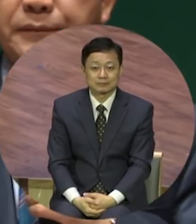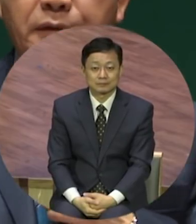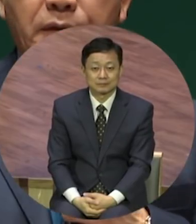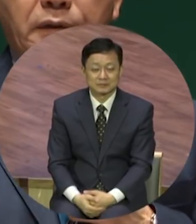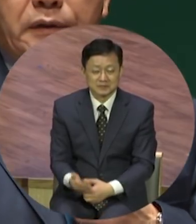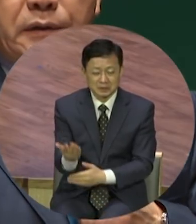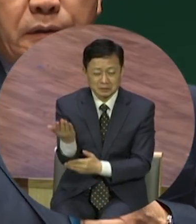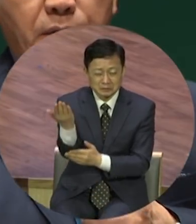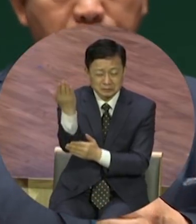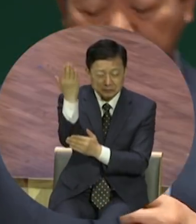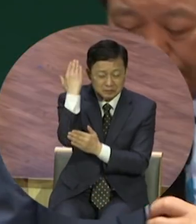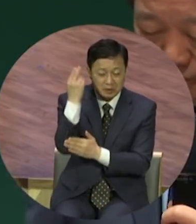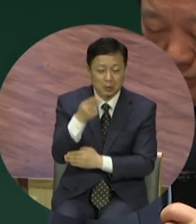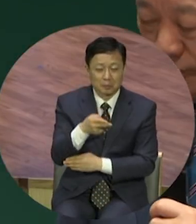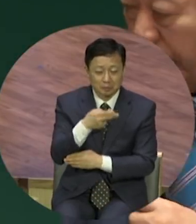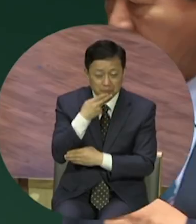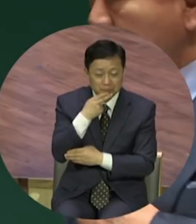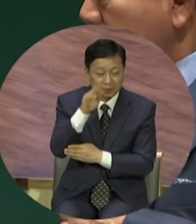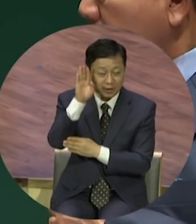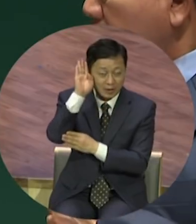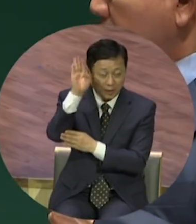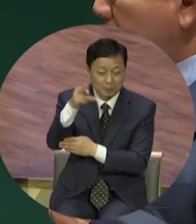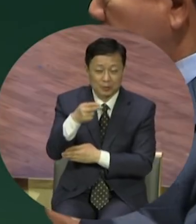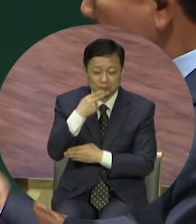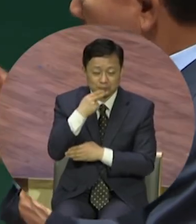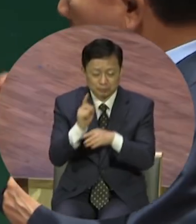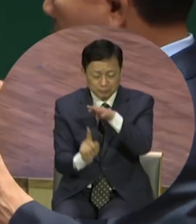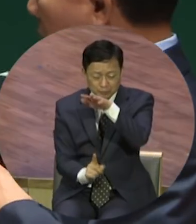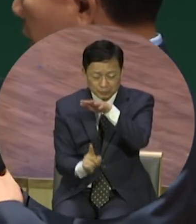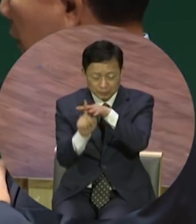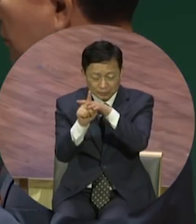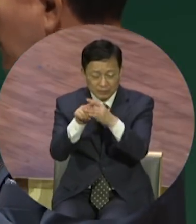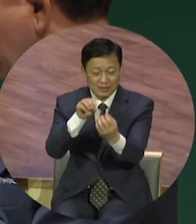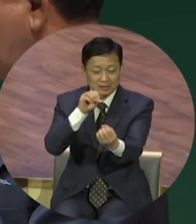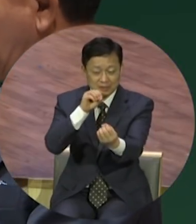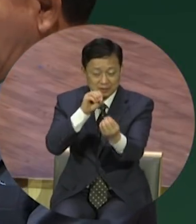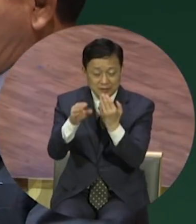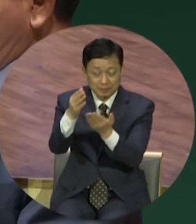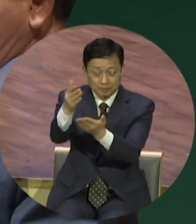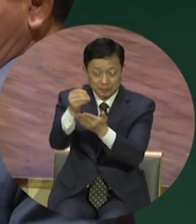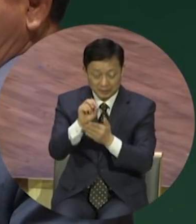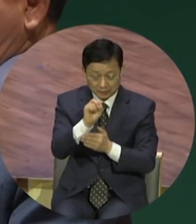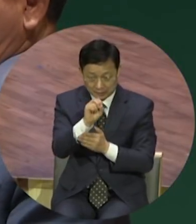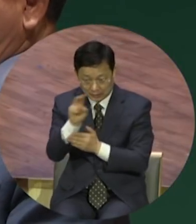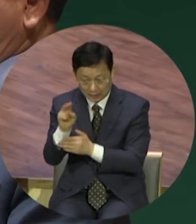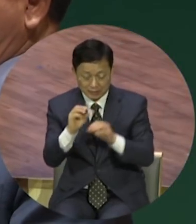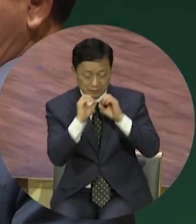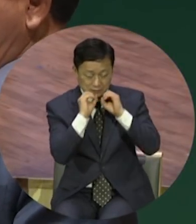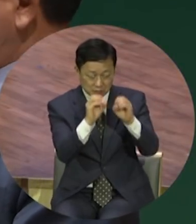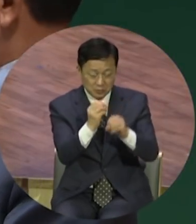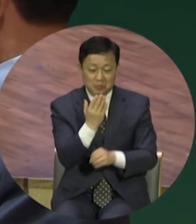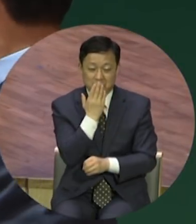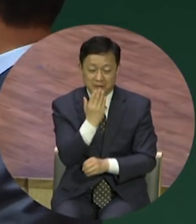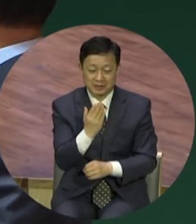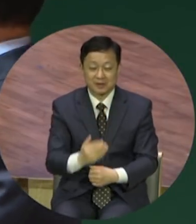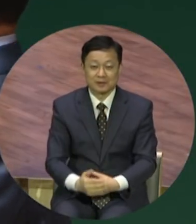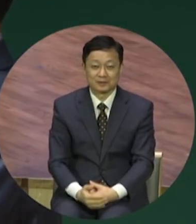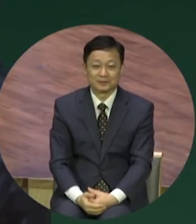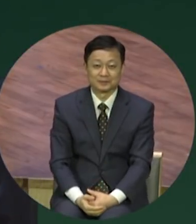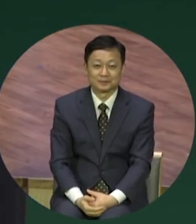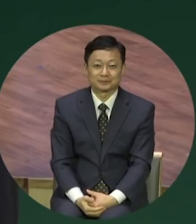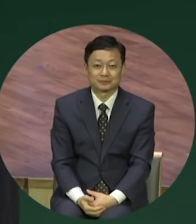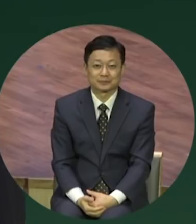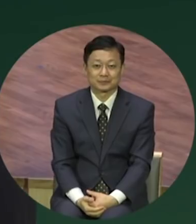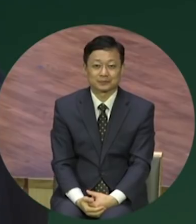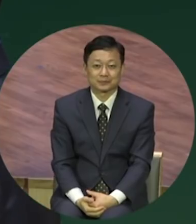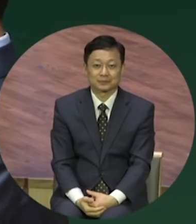전무후무입니다. It is what is unprecedented, never repeated. 여러분 이 답을 가져야만 전도할 수 있는 겁니다. You can only evangelize once you harness the